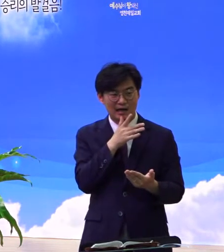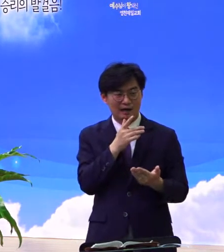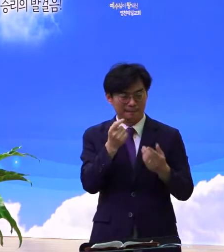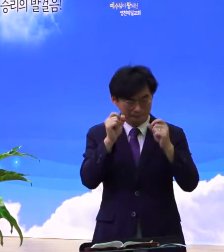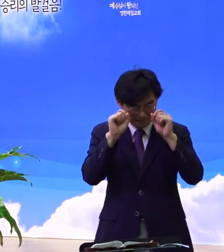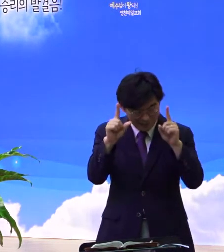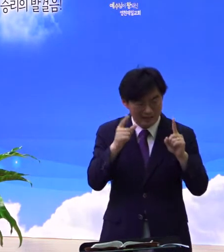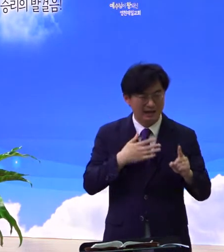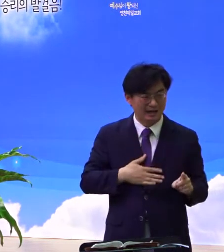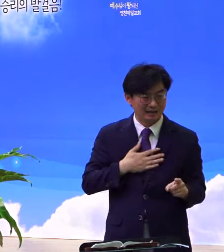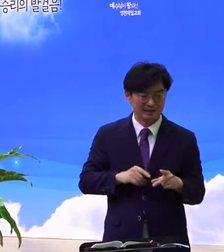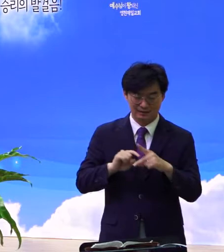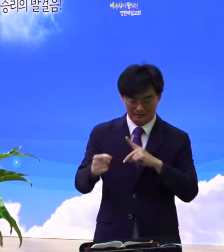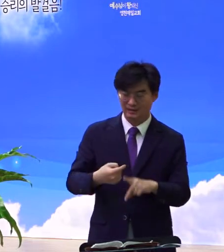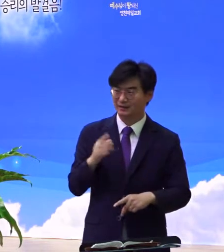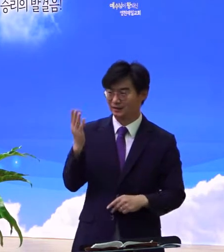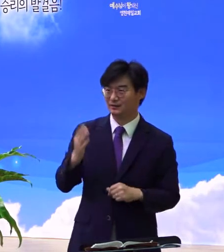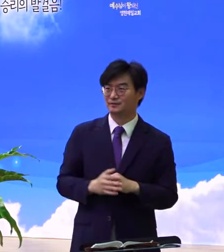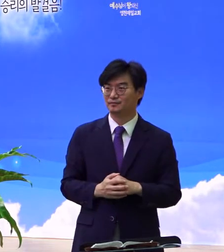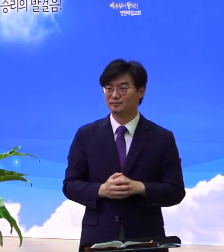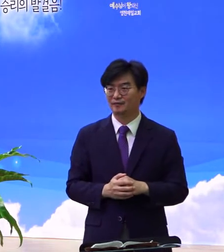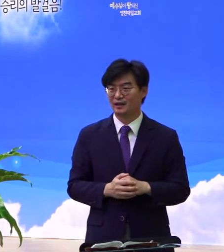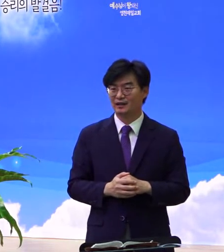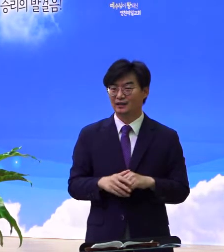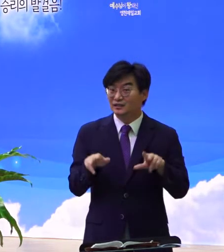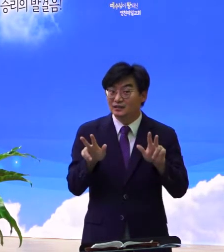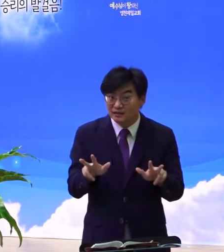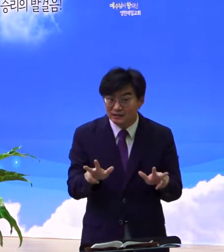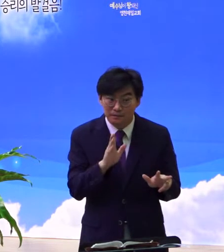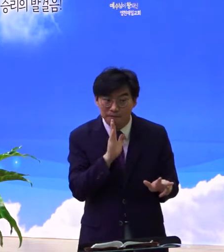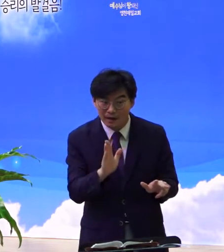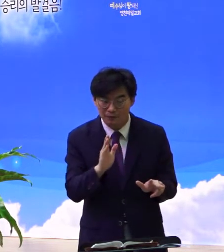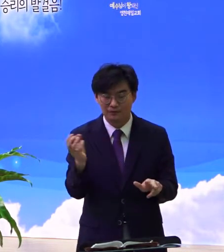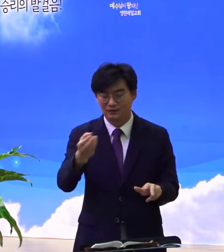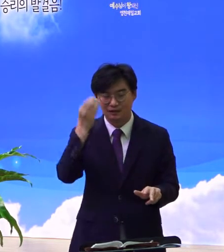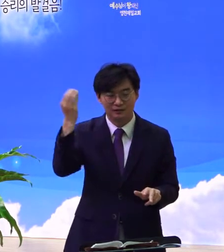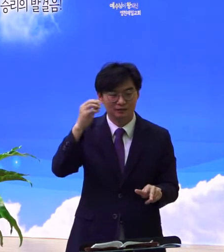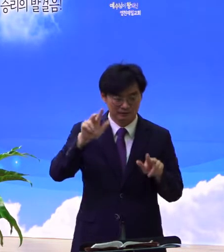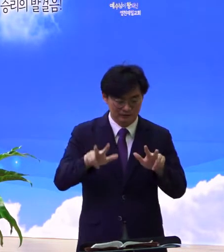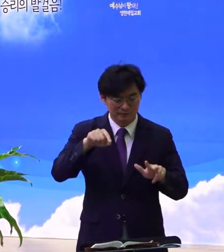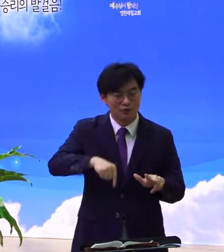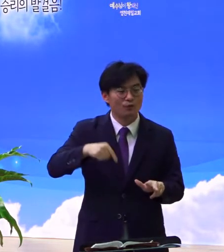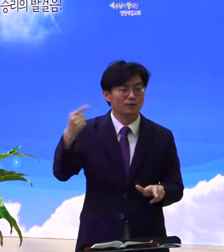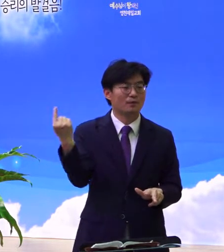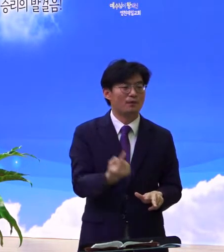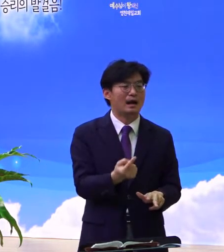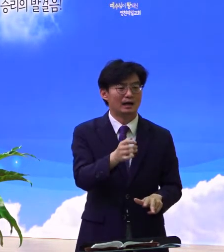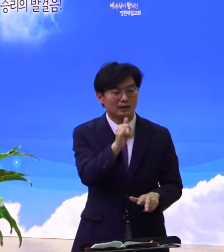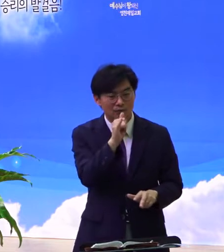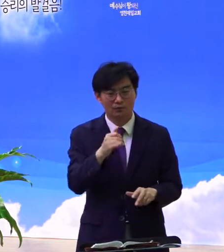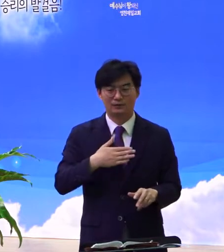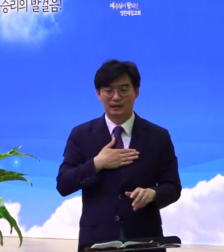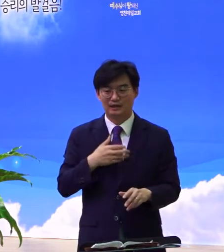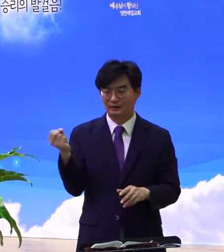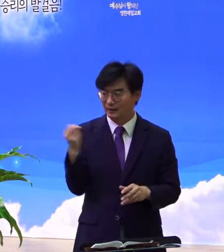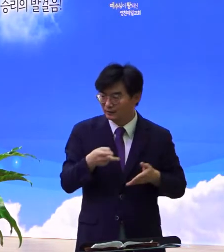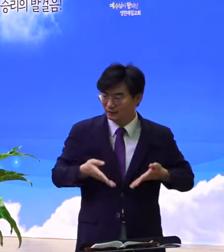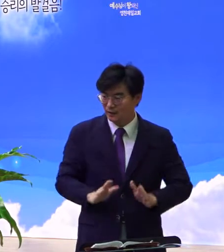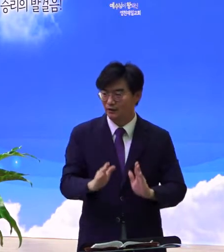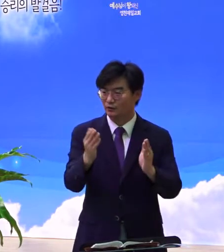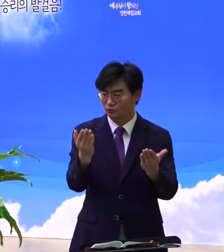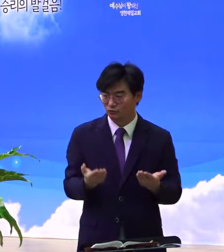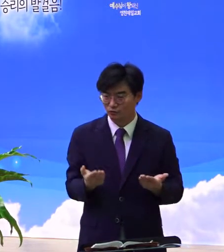그리고 성령께서 지금 이 땅에 계시고 우리를 거듭나게 하시고 하나님 나라 그 진리의